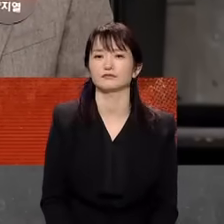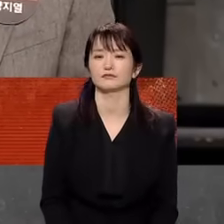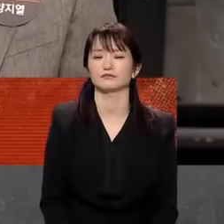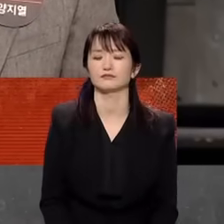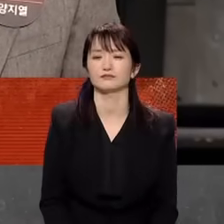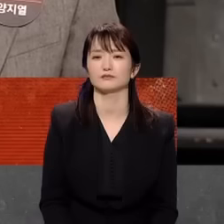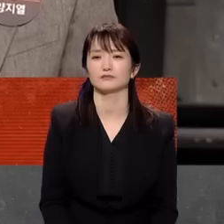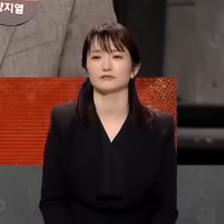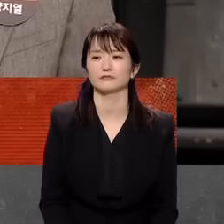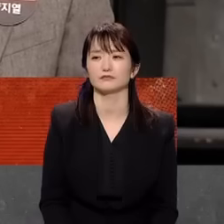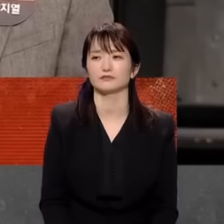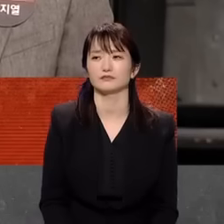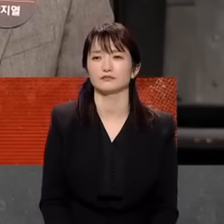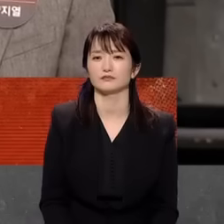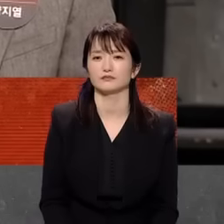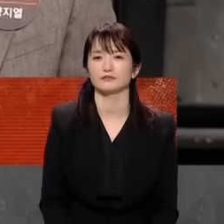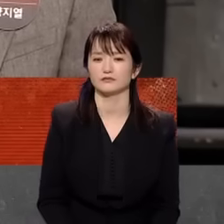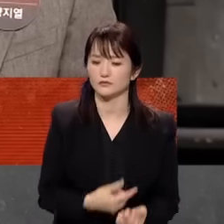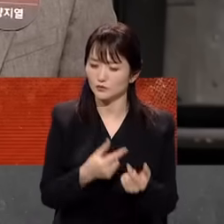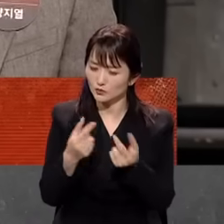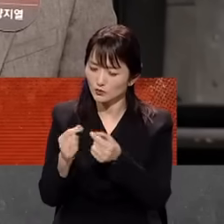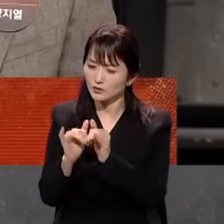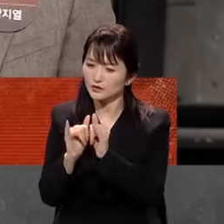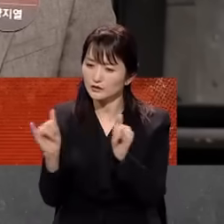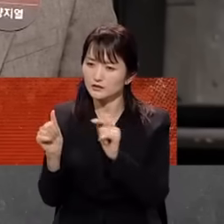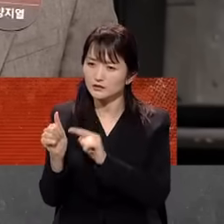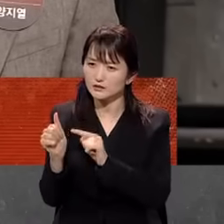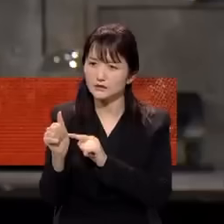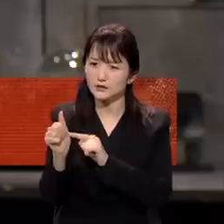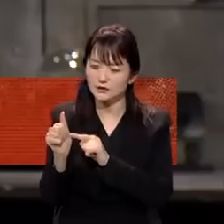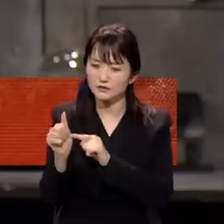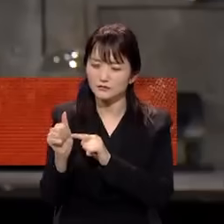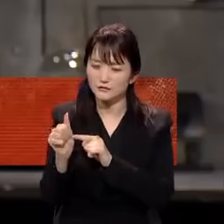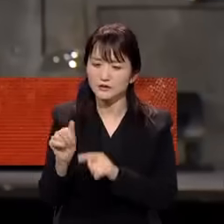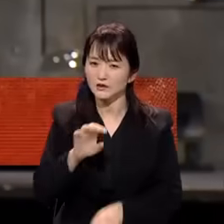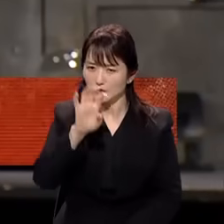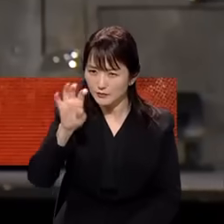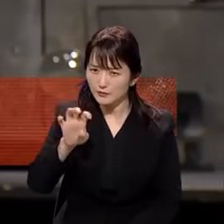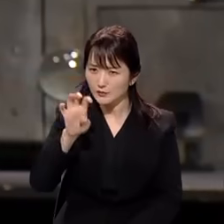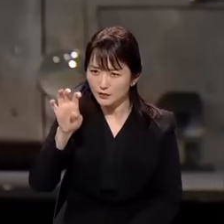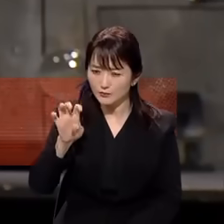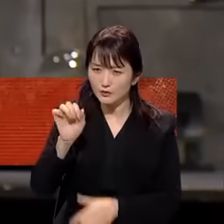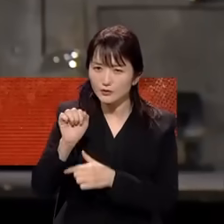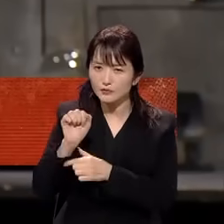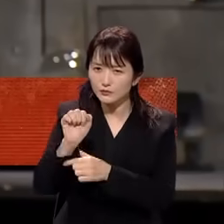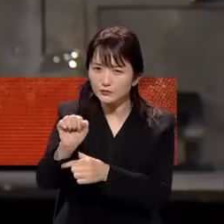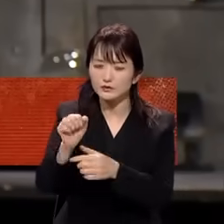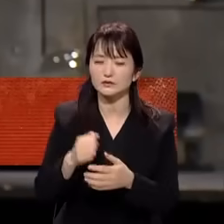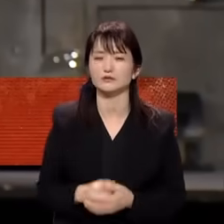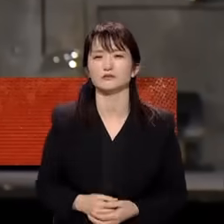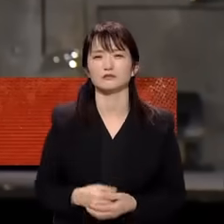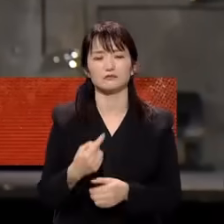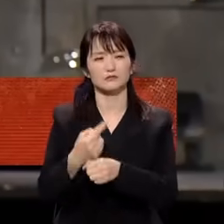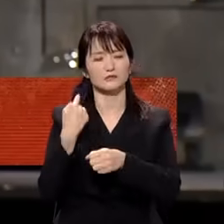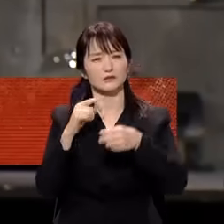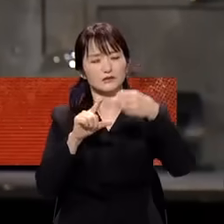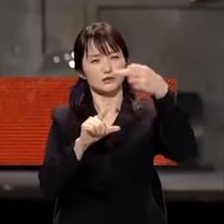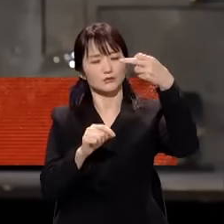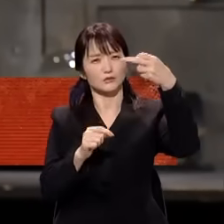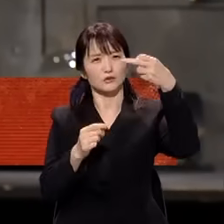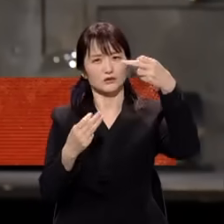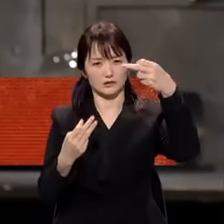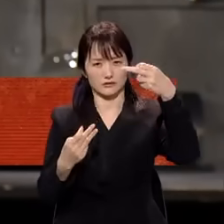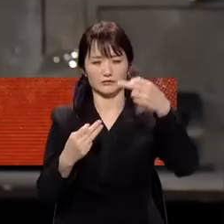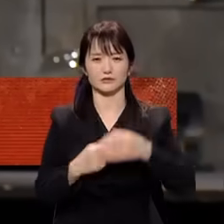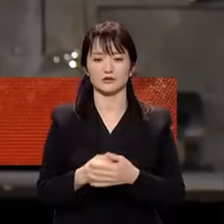이사 동일 인물로 추정되는 사람이 반복해서 나타났습니다. 사실 지난해 12월 13일이었죠. 그때도 이제 부산을 찾았던 게